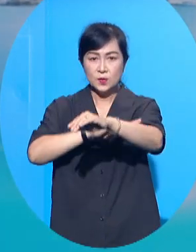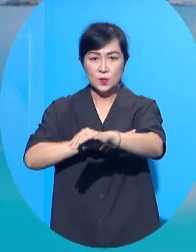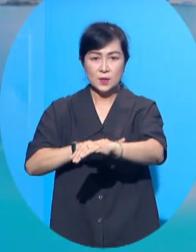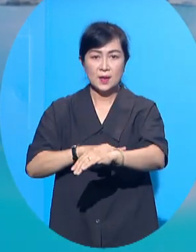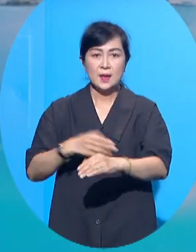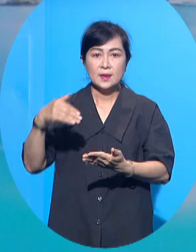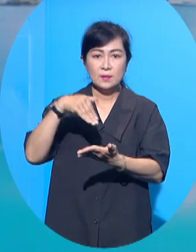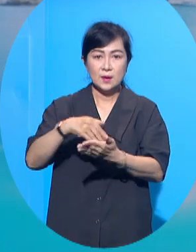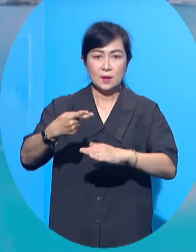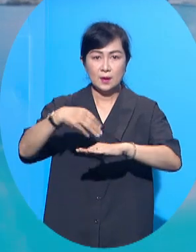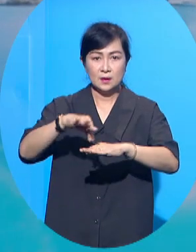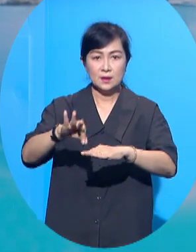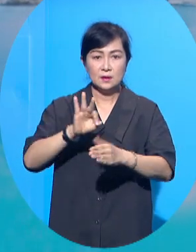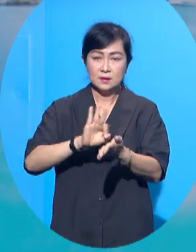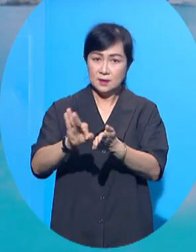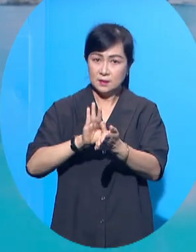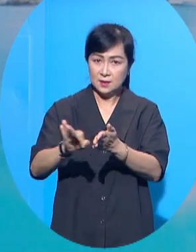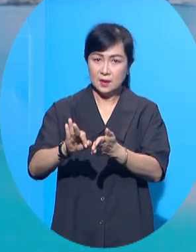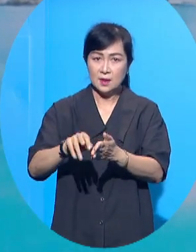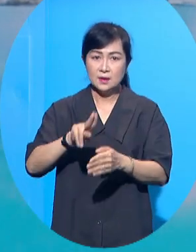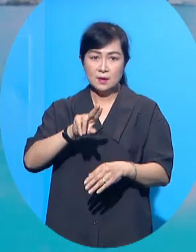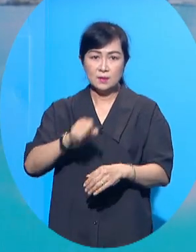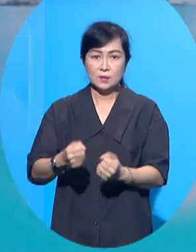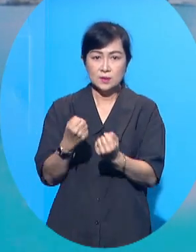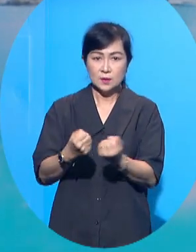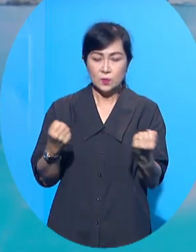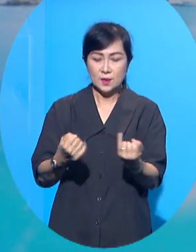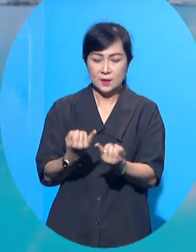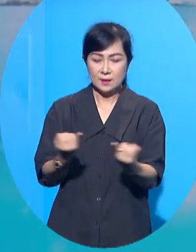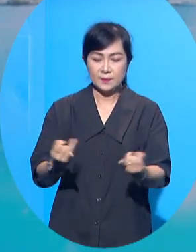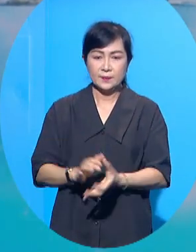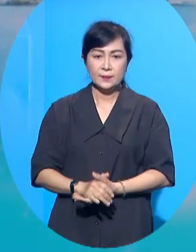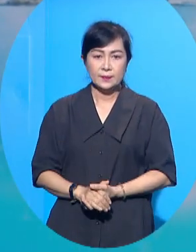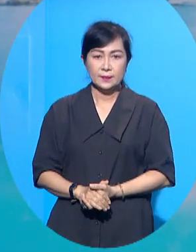ngành, cập nhật nhiều kỹ thuật y khoa tiên tiến liên quan lĩnh vực chăm sóc sức khỏe trẻ em.